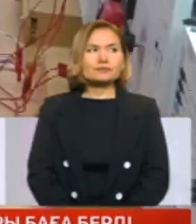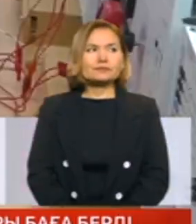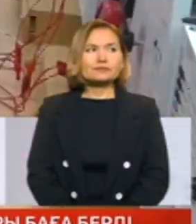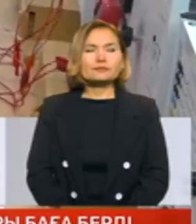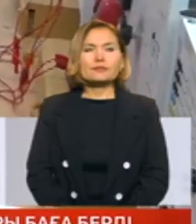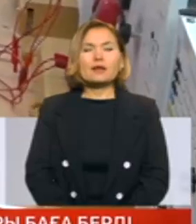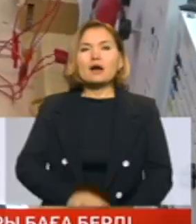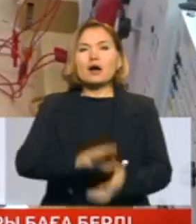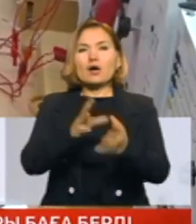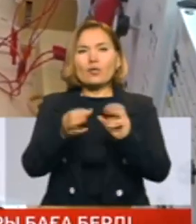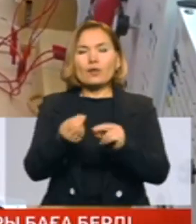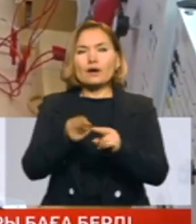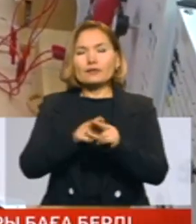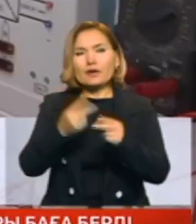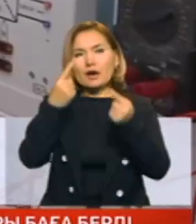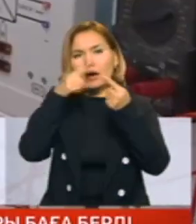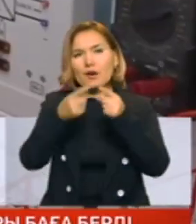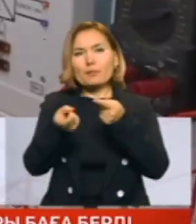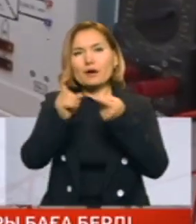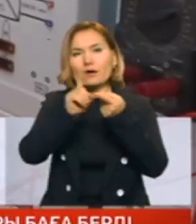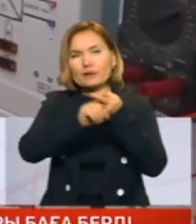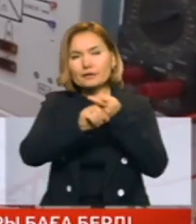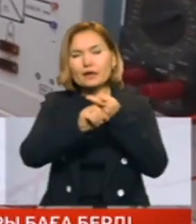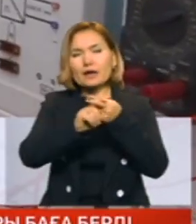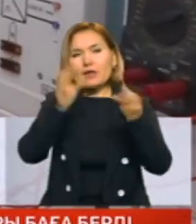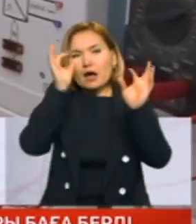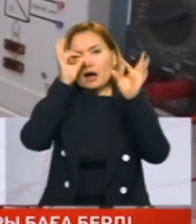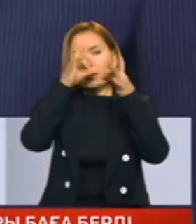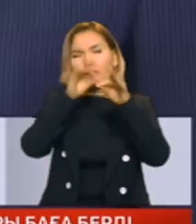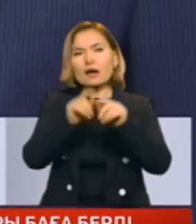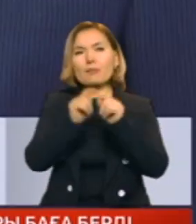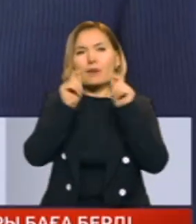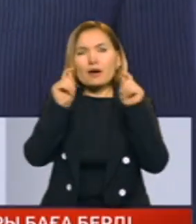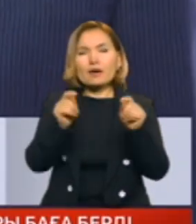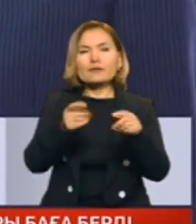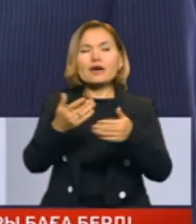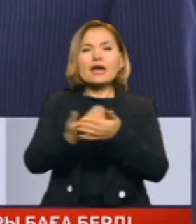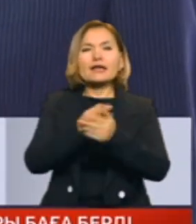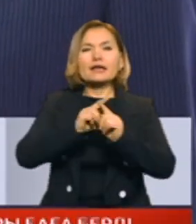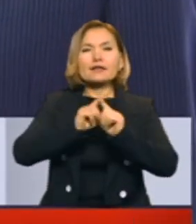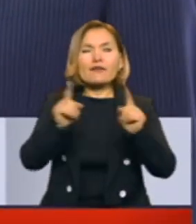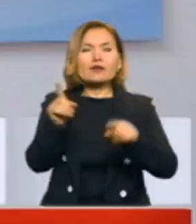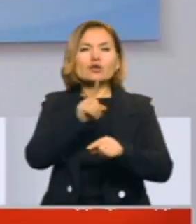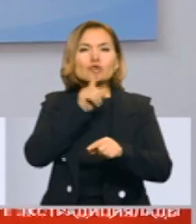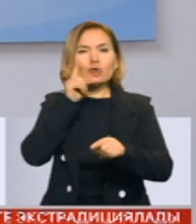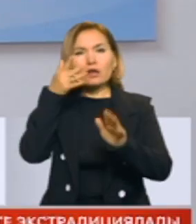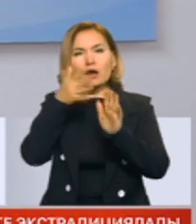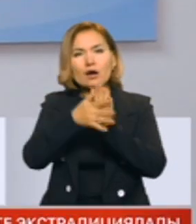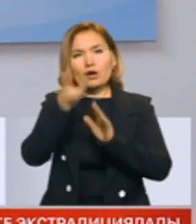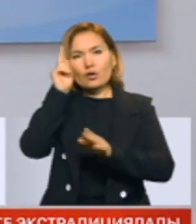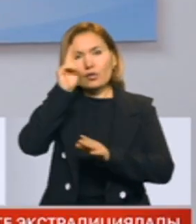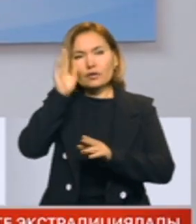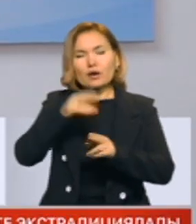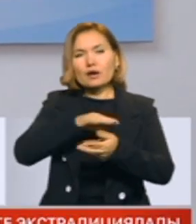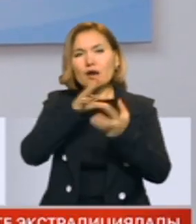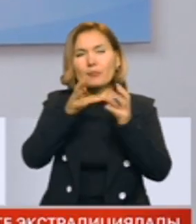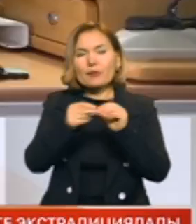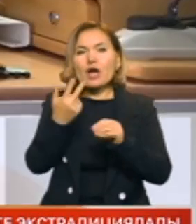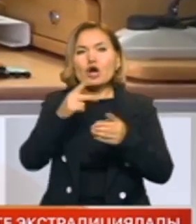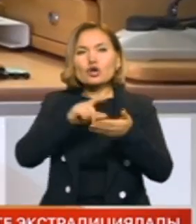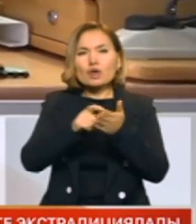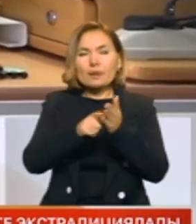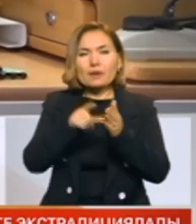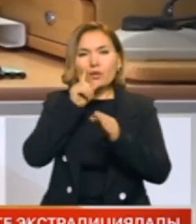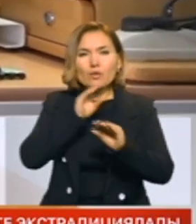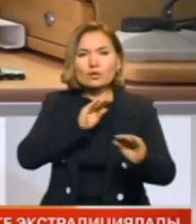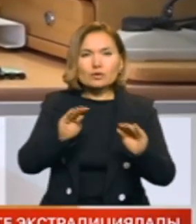Ғылым мен индустрияны ұштастырған заманауи зертхана өндіріске негізделген инновациялық бастамалардың жүзеге асуына мүмкіндік береді. Бас-аяғы 3 кабинет